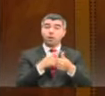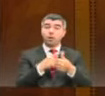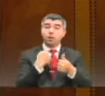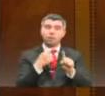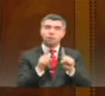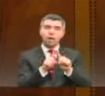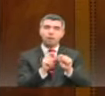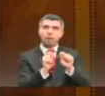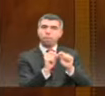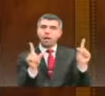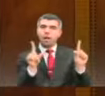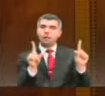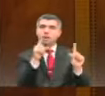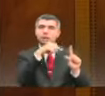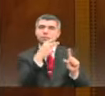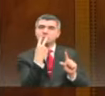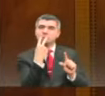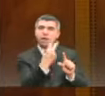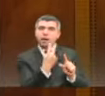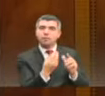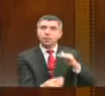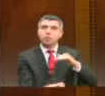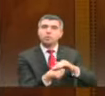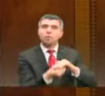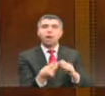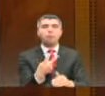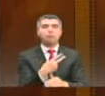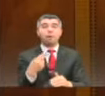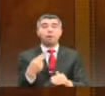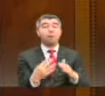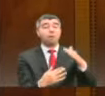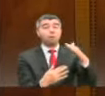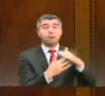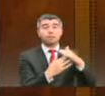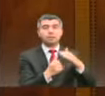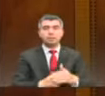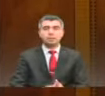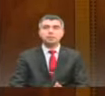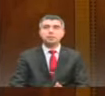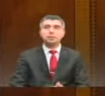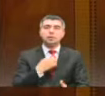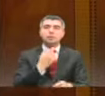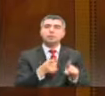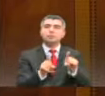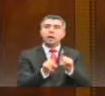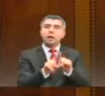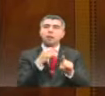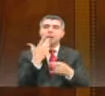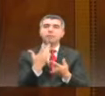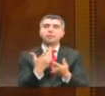النزاهة ومواصلة محاربة الرشوة عبر العمل على تحسين تصنيف